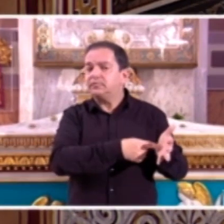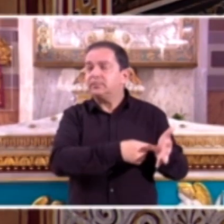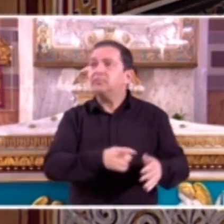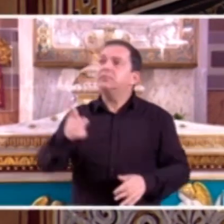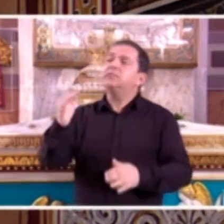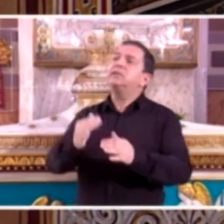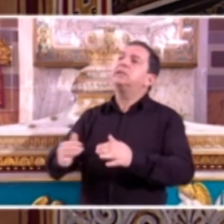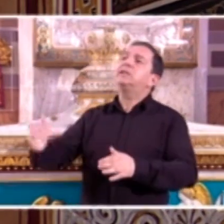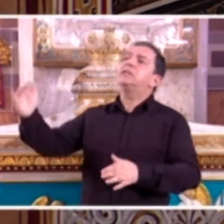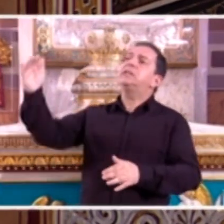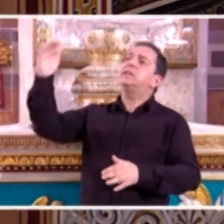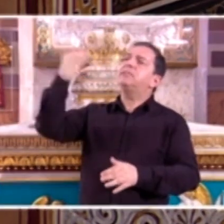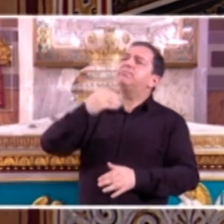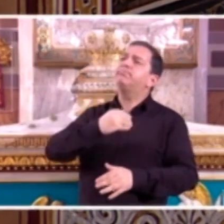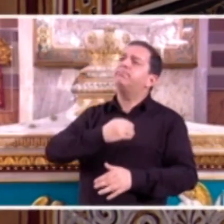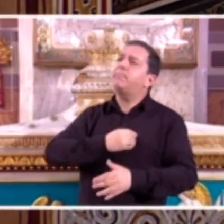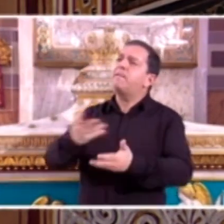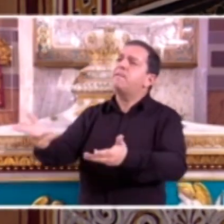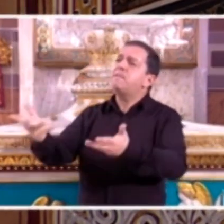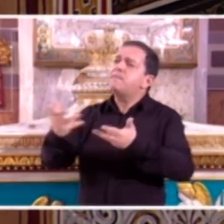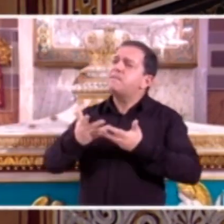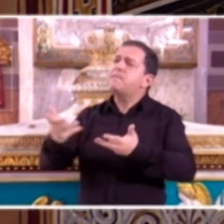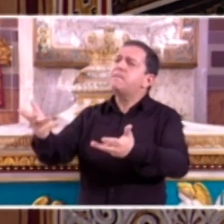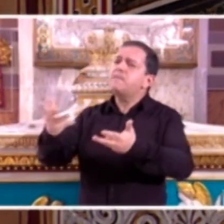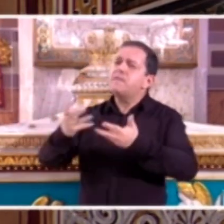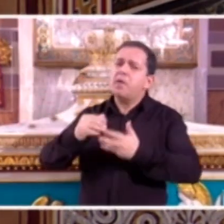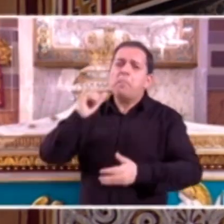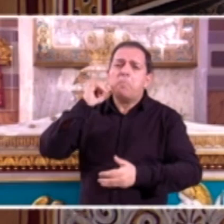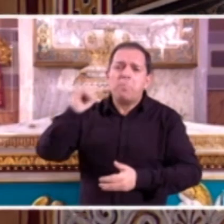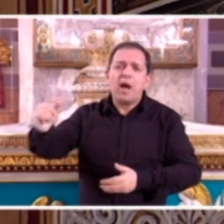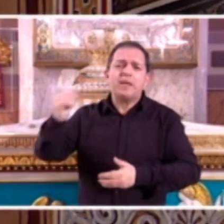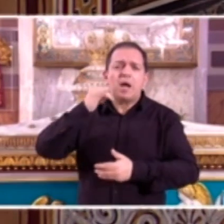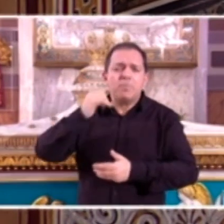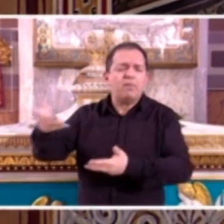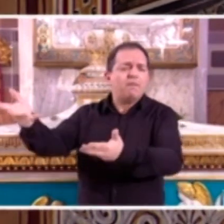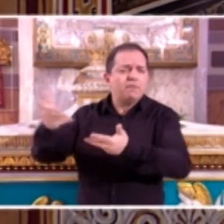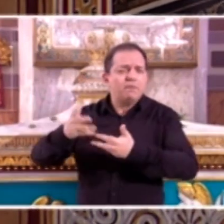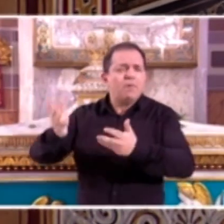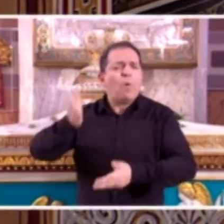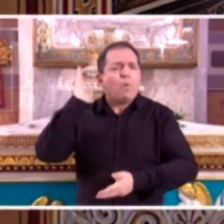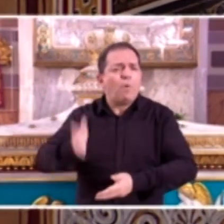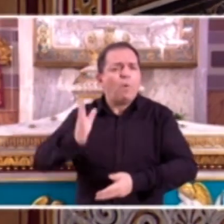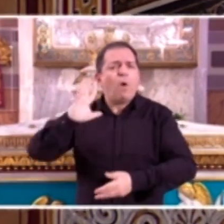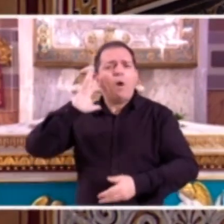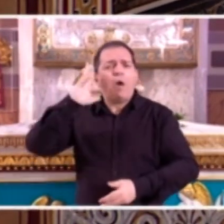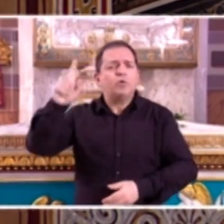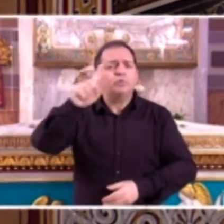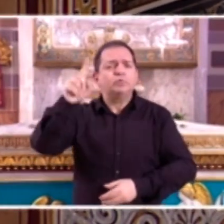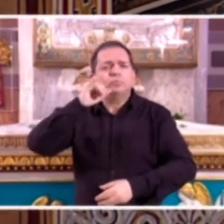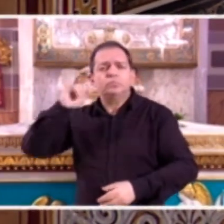έλεος Σου, Κύριε, καταδιώξει με πάσας τας ημέρας της ζωής μου.